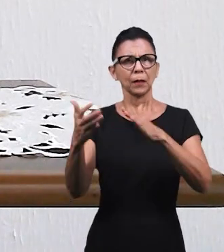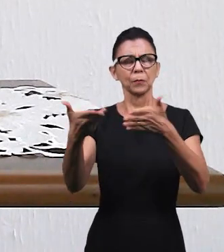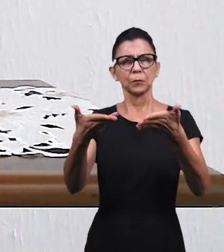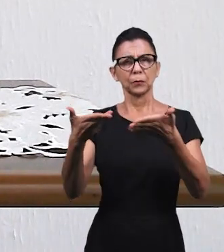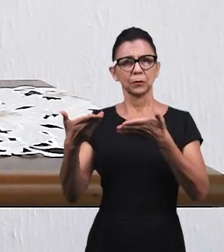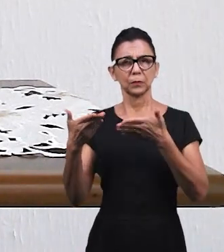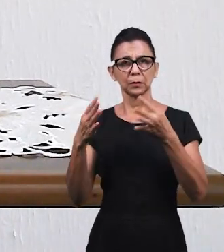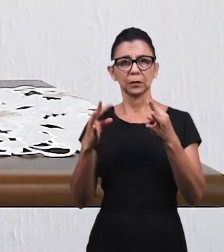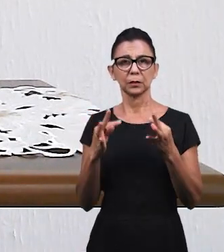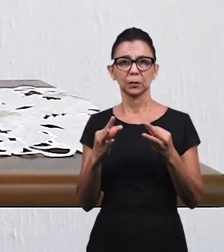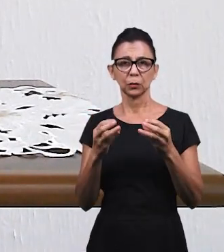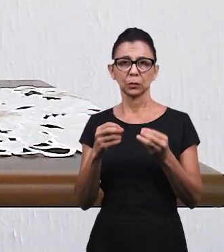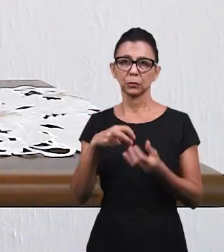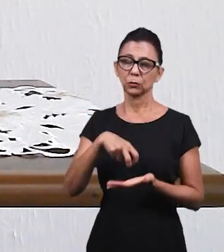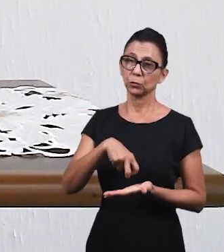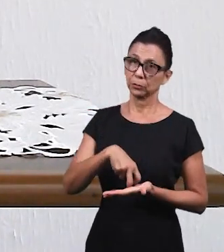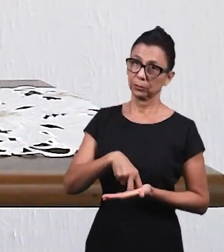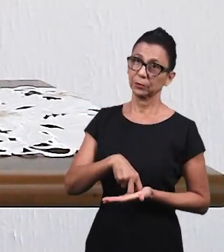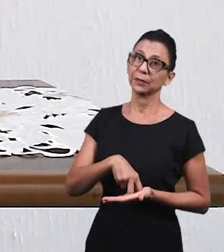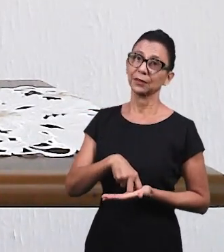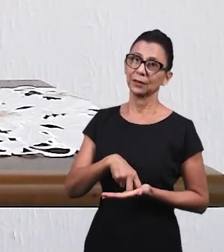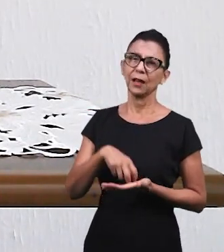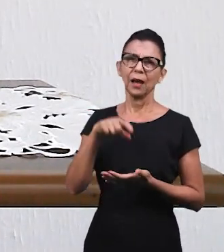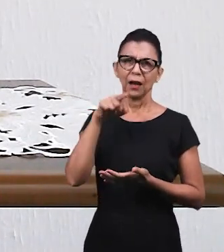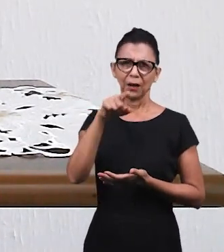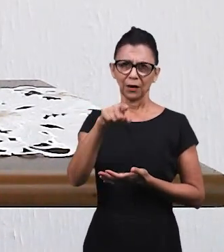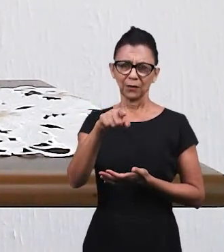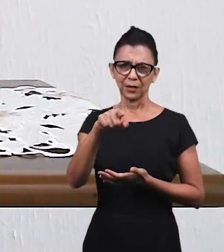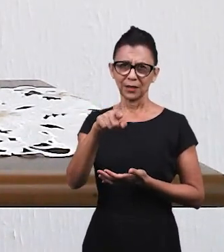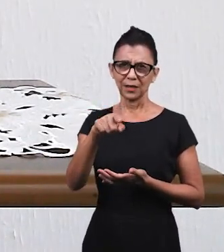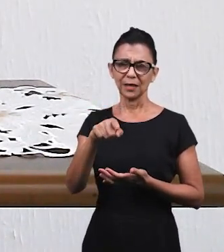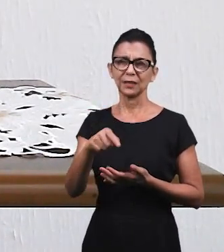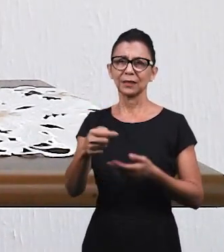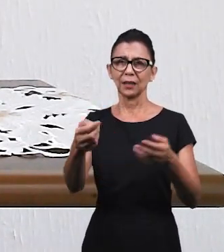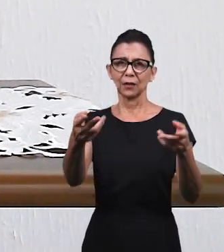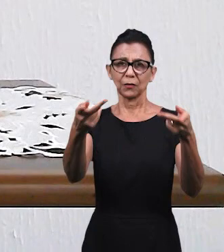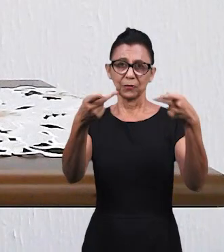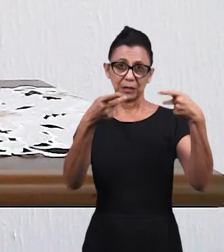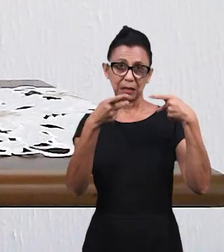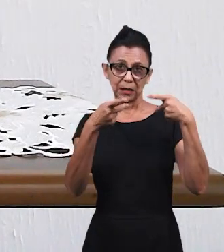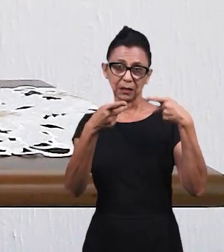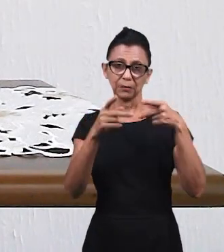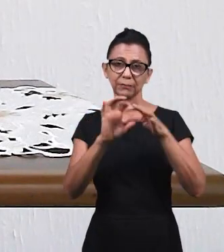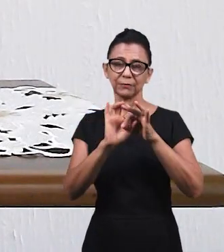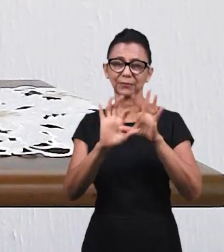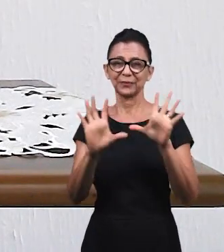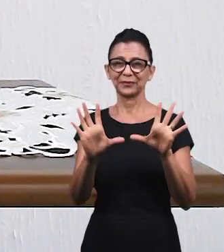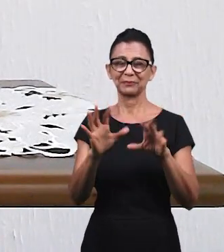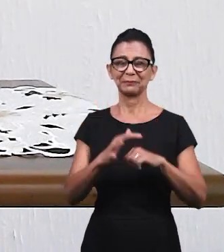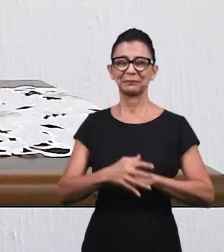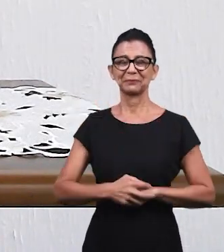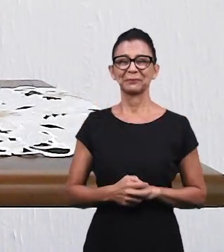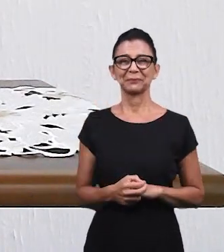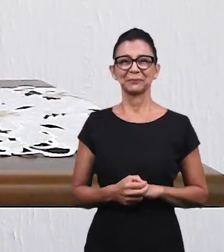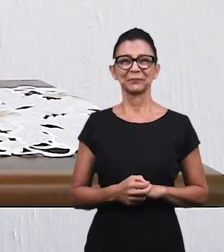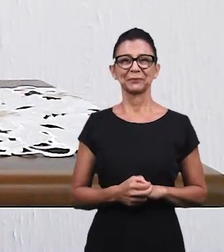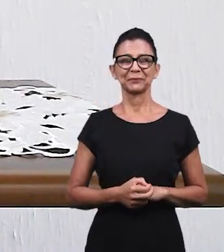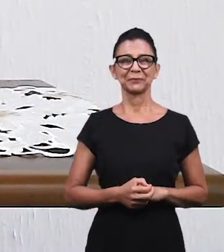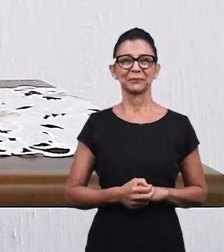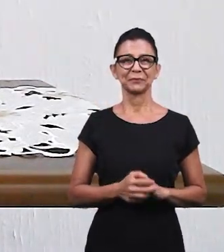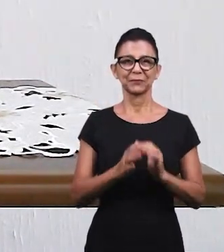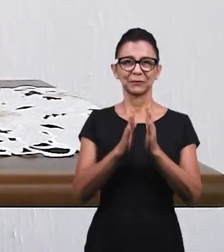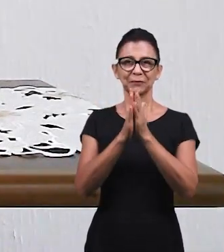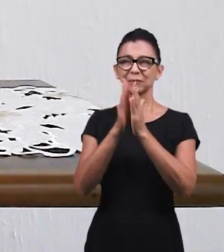хочу пригласить вас для начала. Давайте мы встанем на колени. А вы, гости наши, чувствуете себя свободно? Давайте